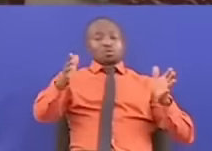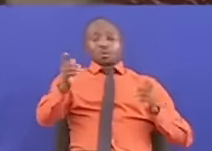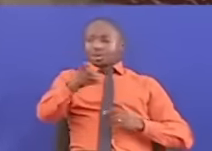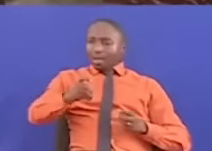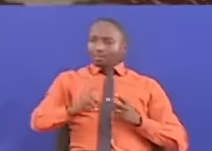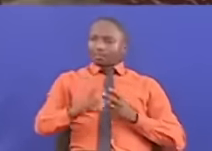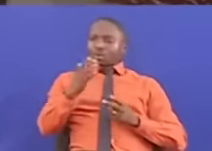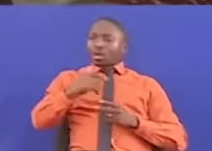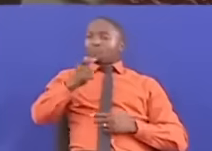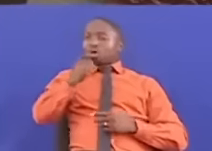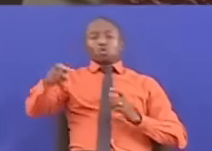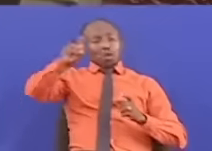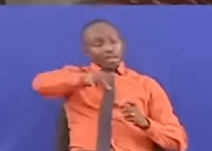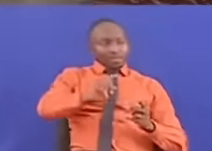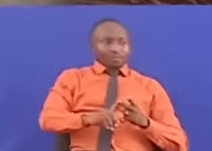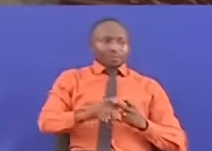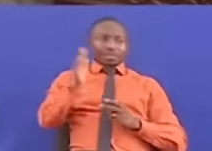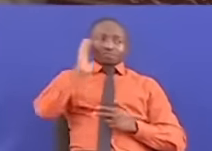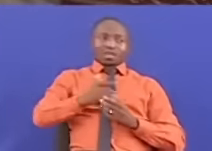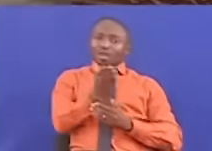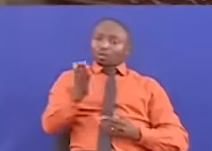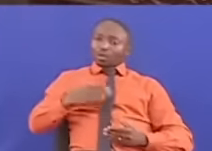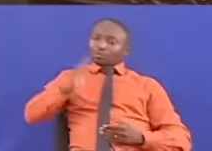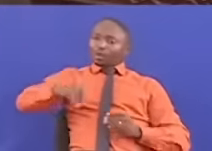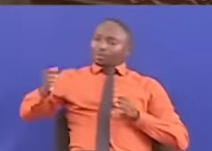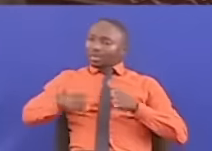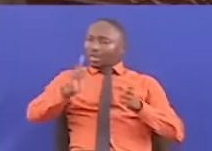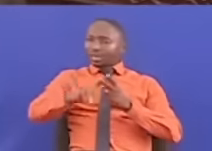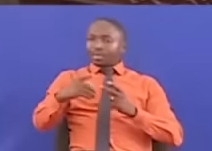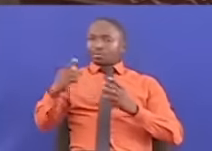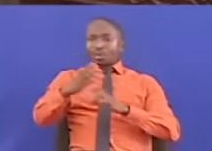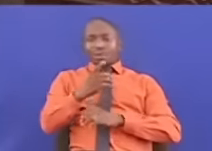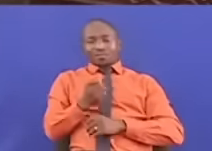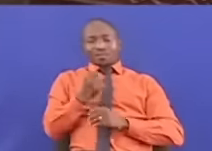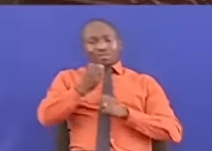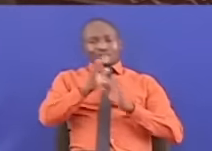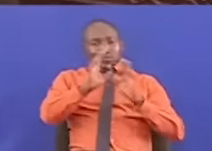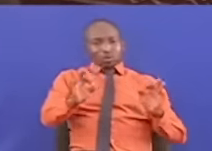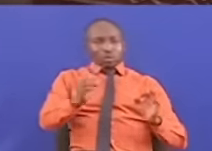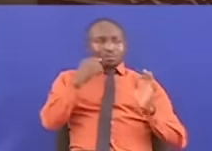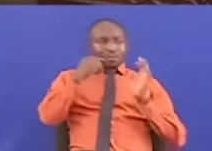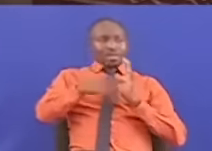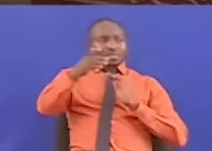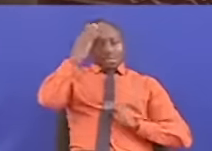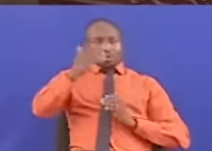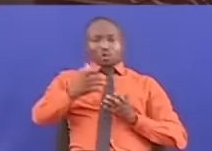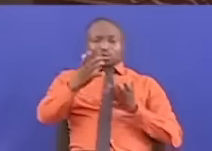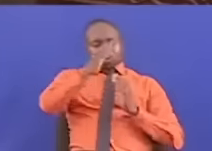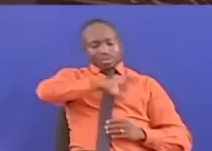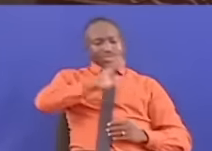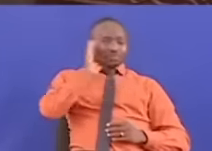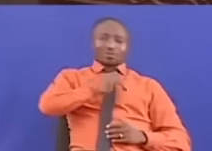tunak posho zeke vijana wetu wako mta tep fedha hiaf kazi vizu maake serik inge vijana